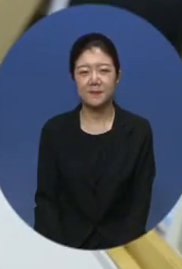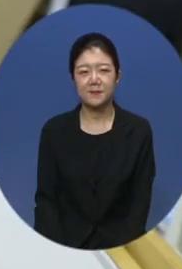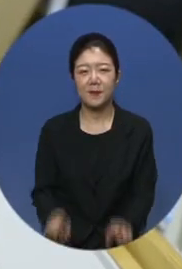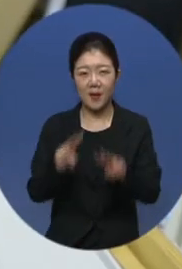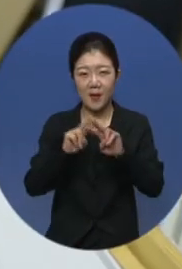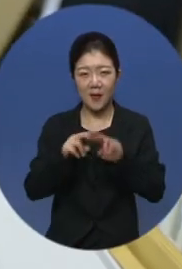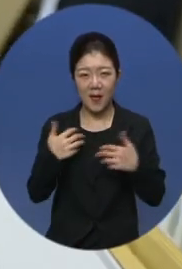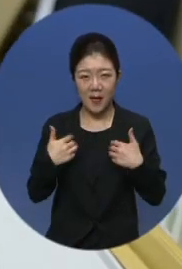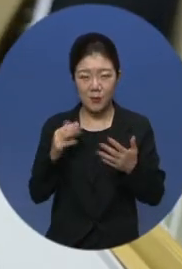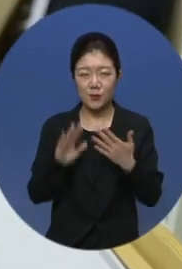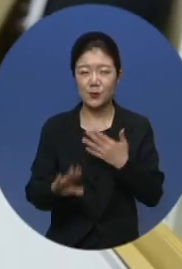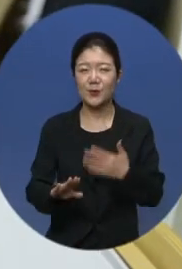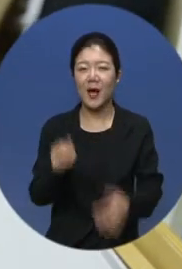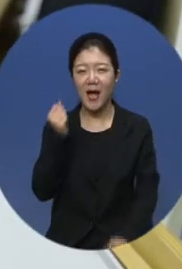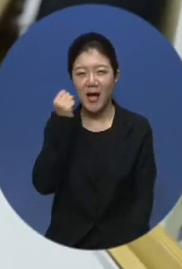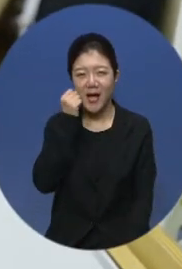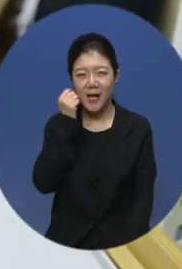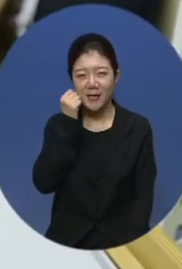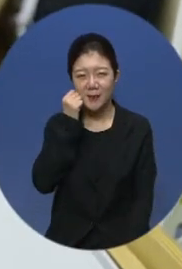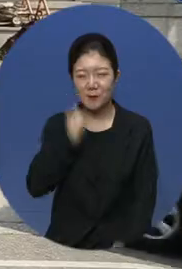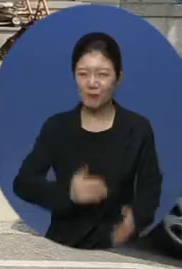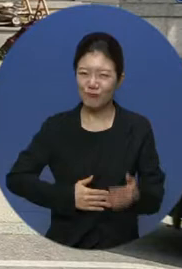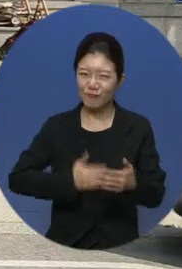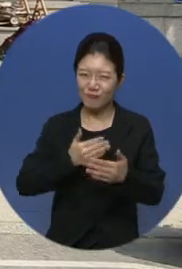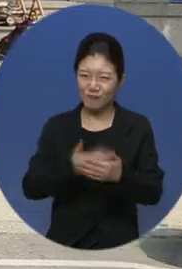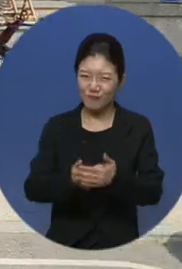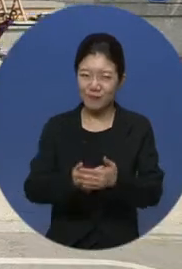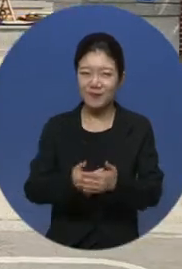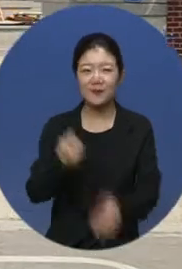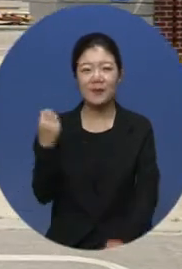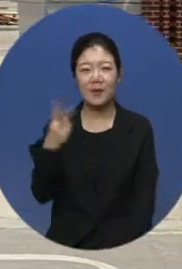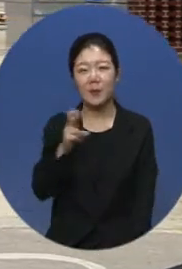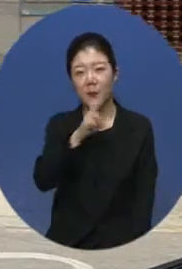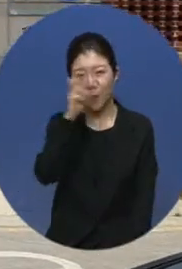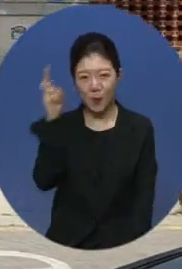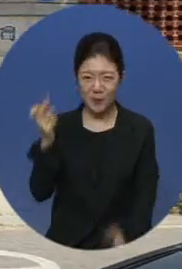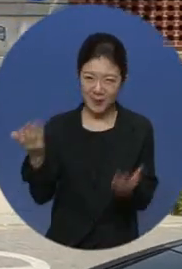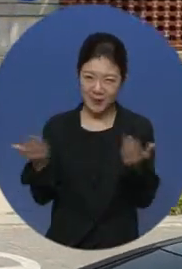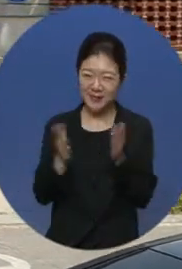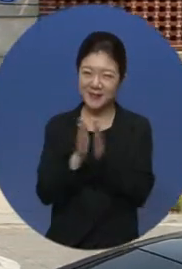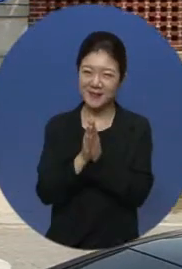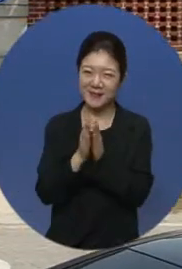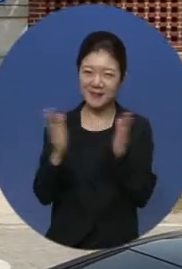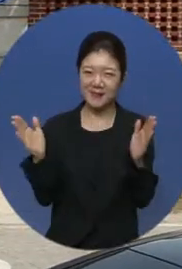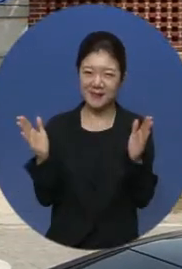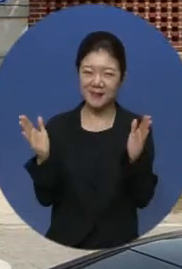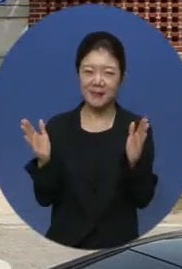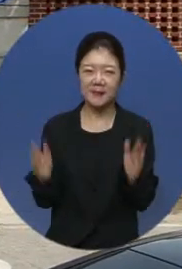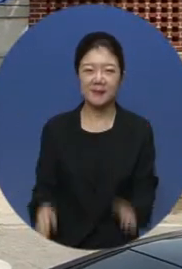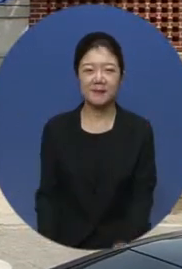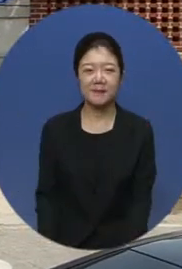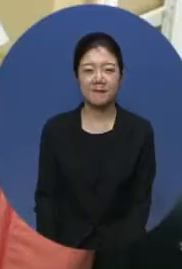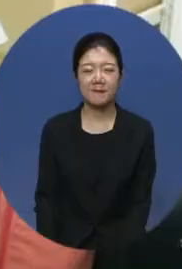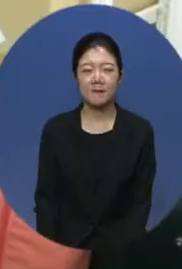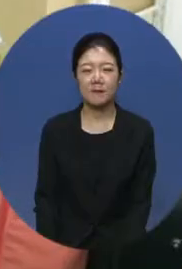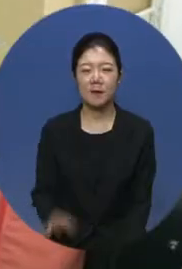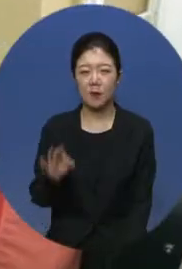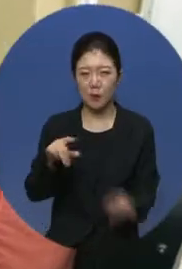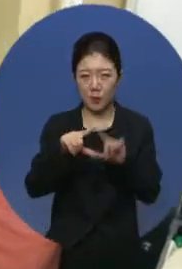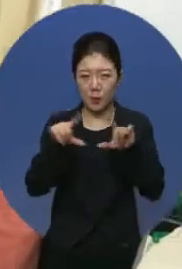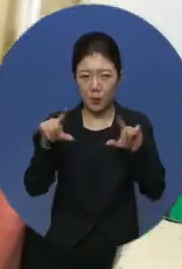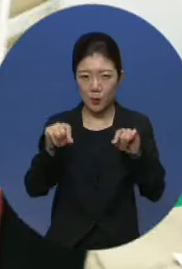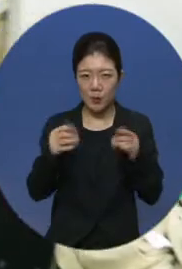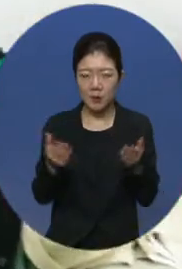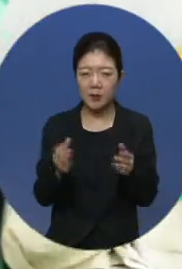사다리 게임 후 간식으로 배도 채웠으니 다시 오후 업무에 돌입해야겠죠. 가격표